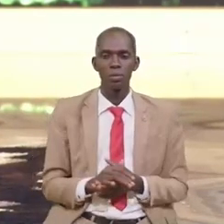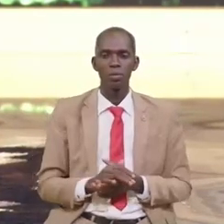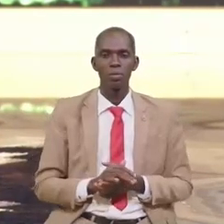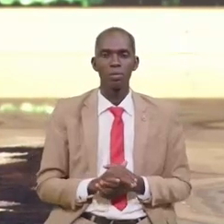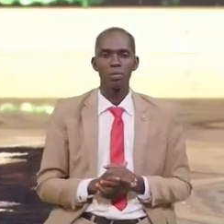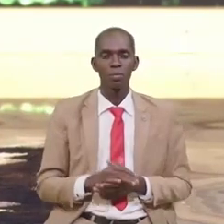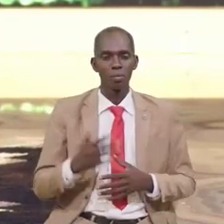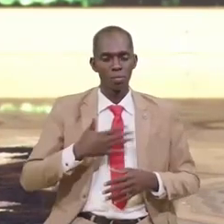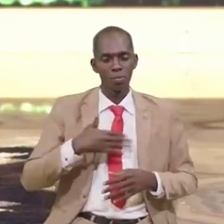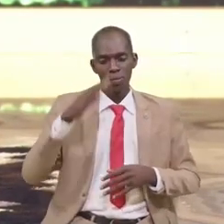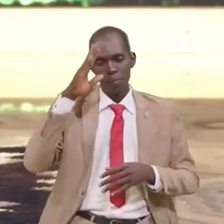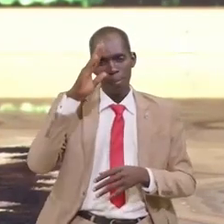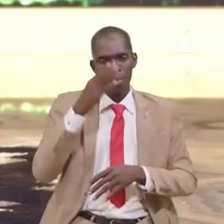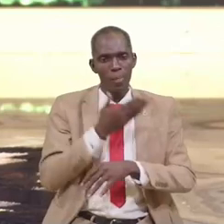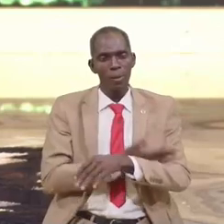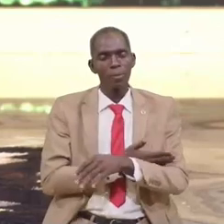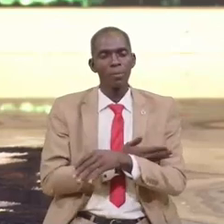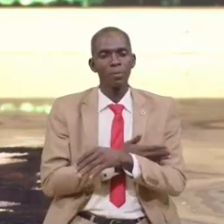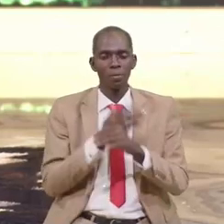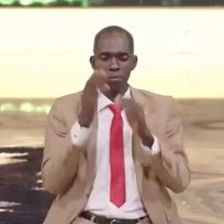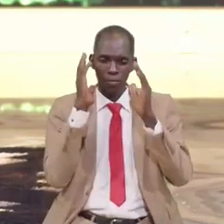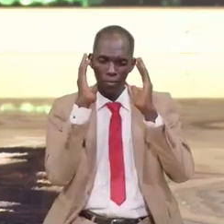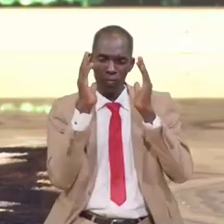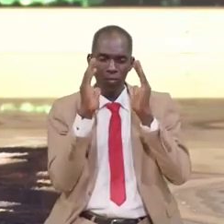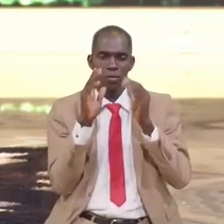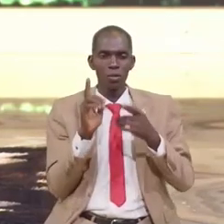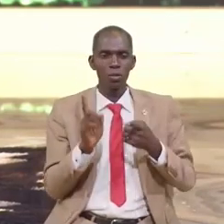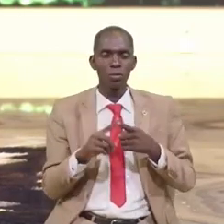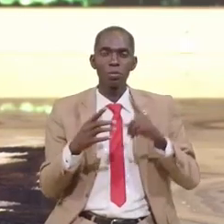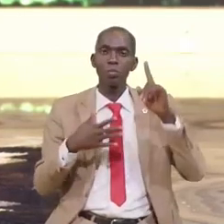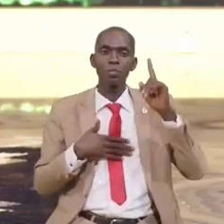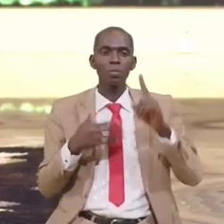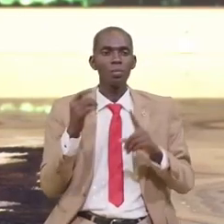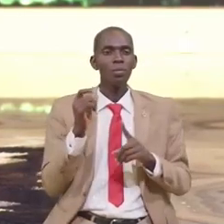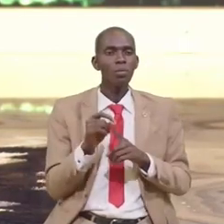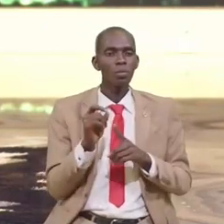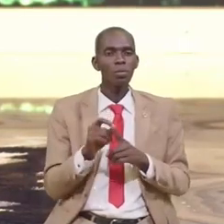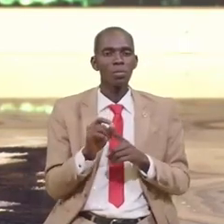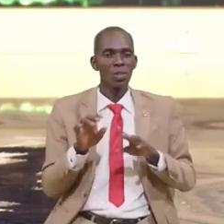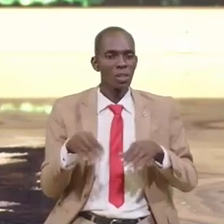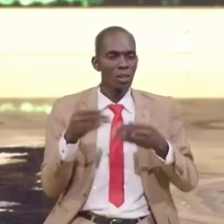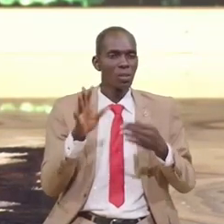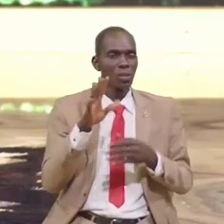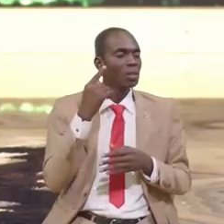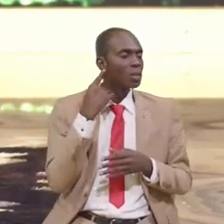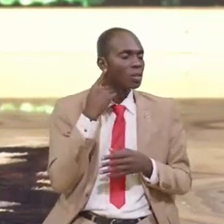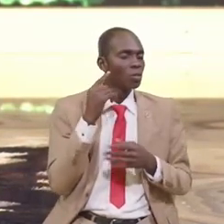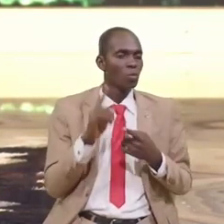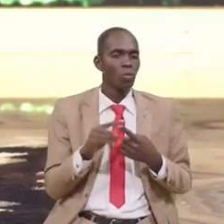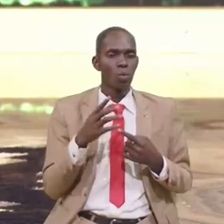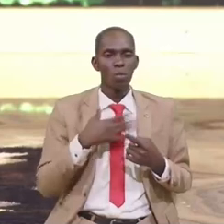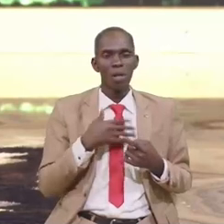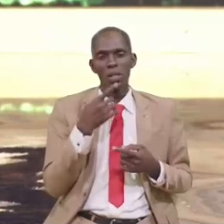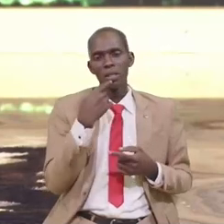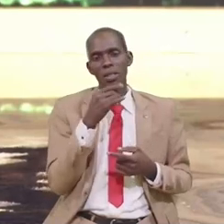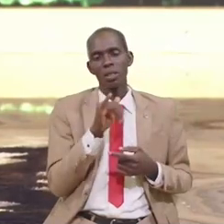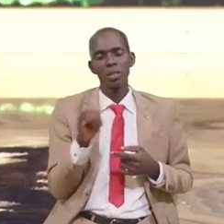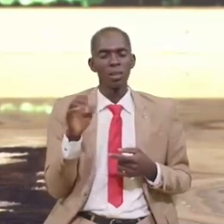fils. Sois attentif à mes paroles, prête l'oreille à mes discours, qu'ils